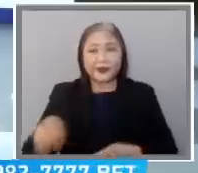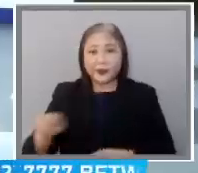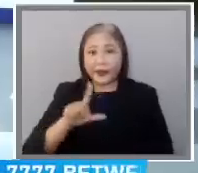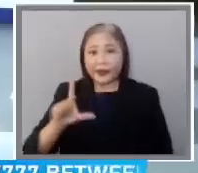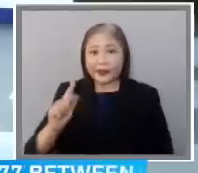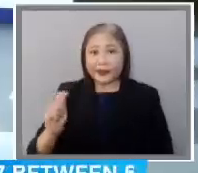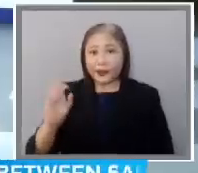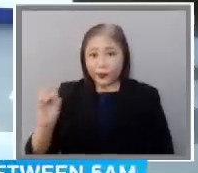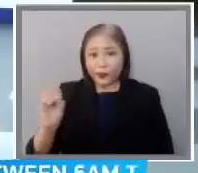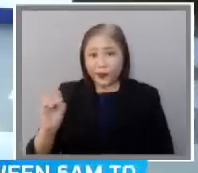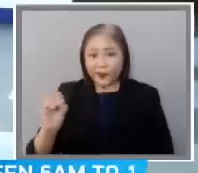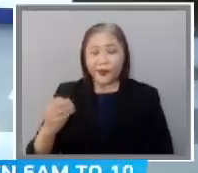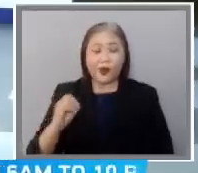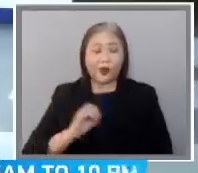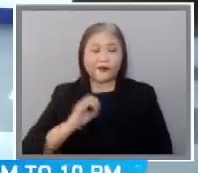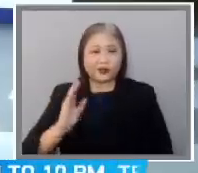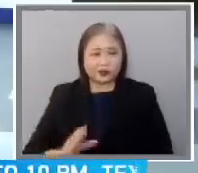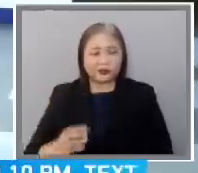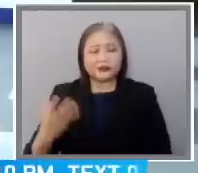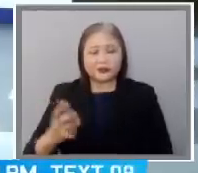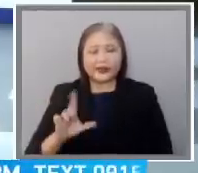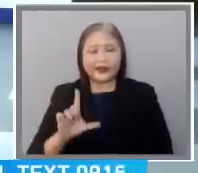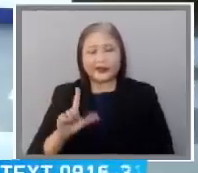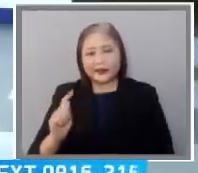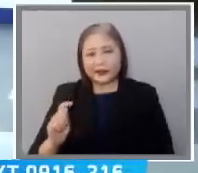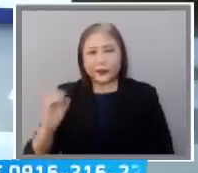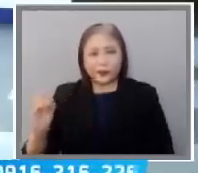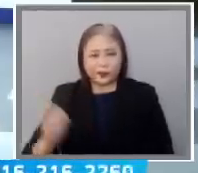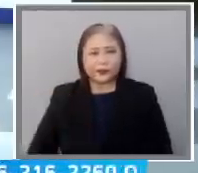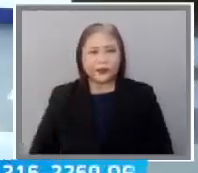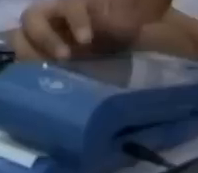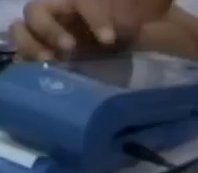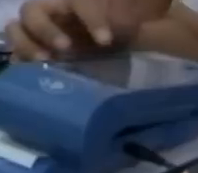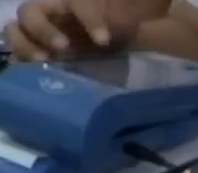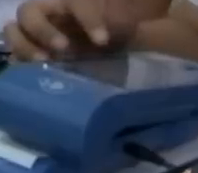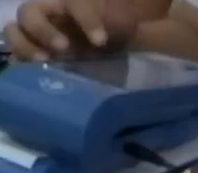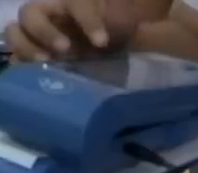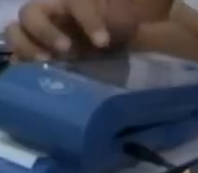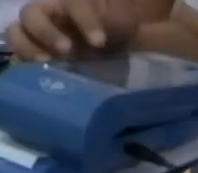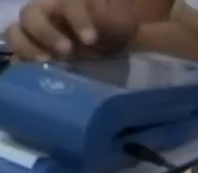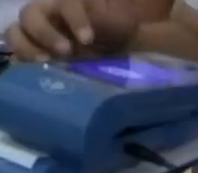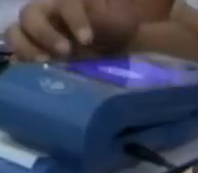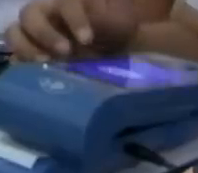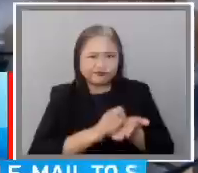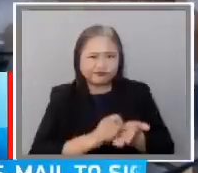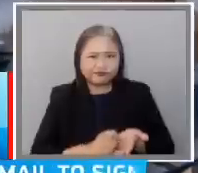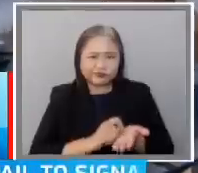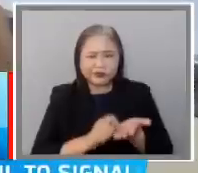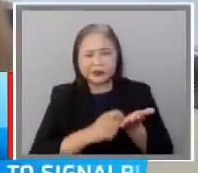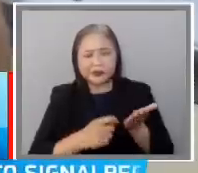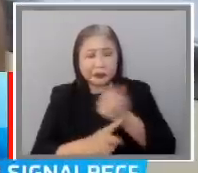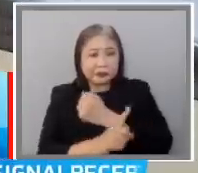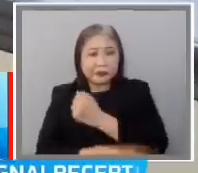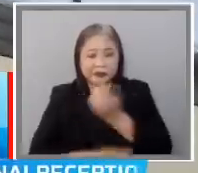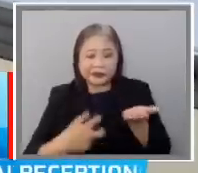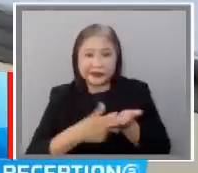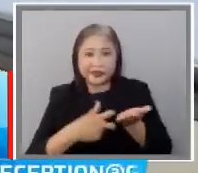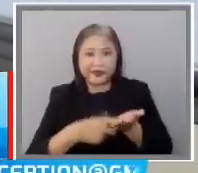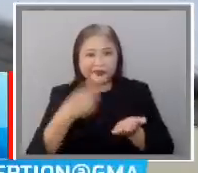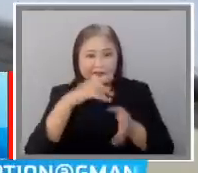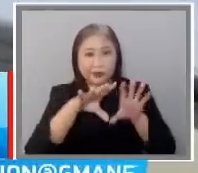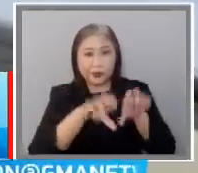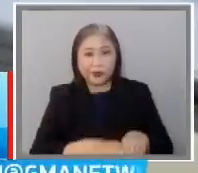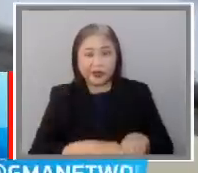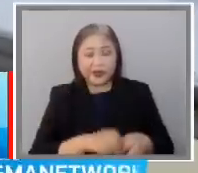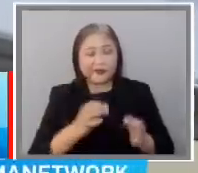o mga enforcer ng Land Transportation Office. Kapalit ito ng manual na pagtitiket kapag nahuli kayo para sa isang traffic